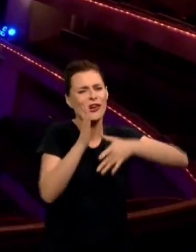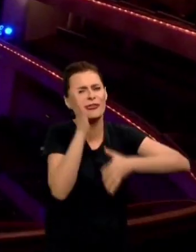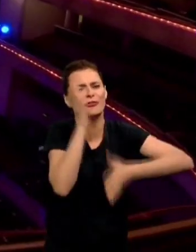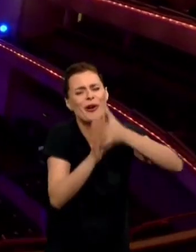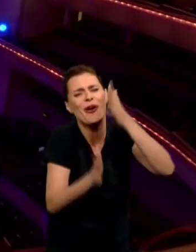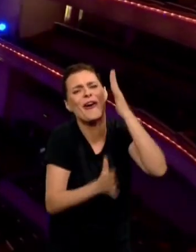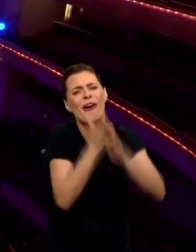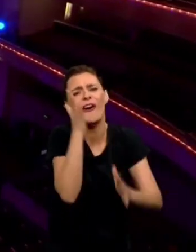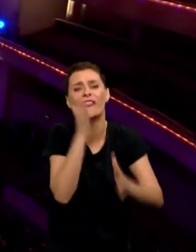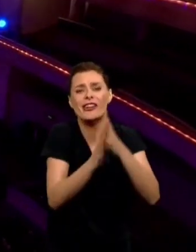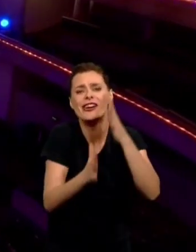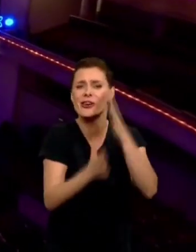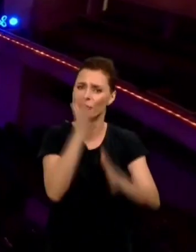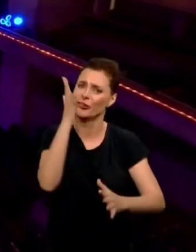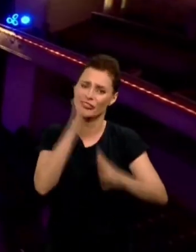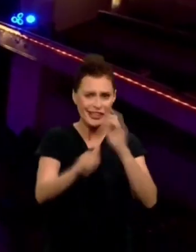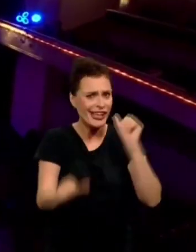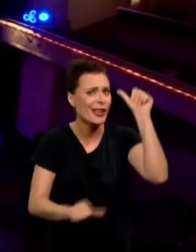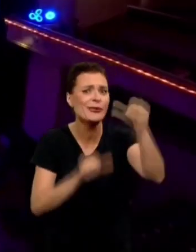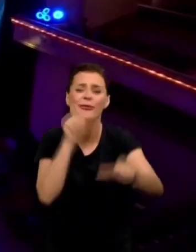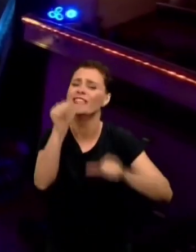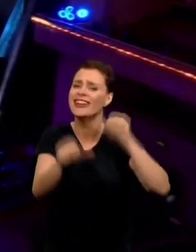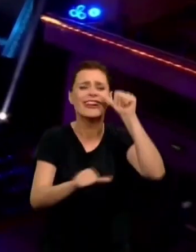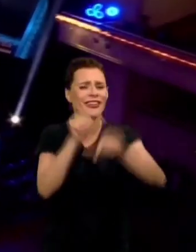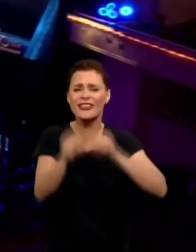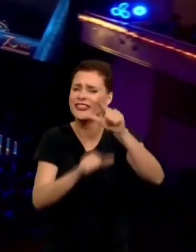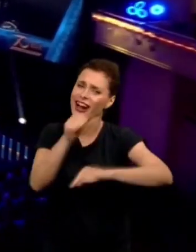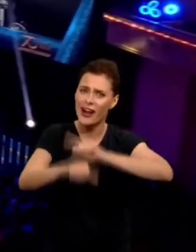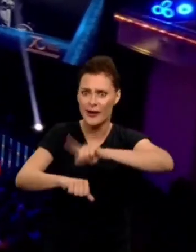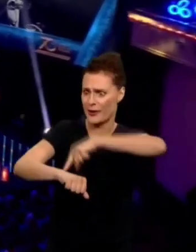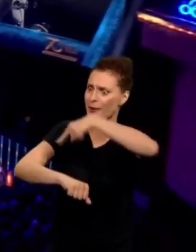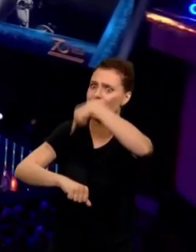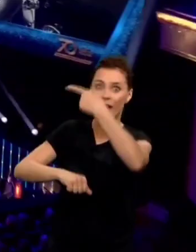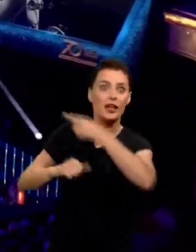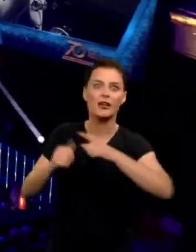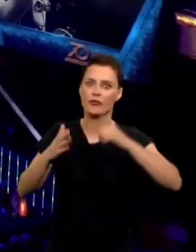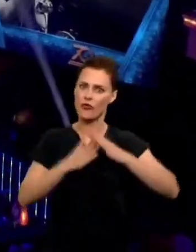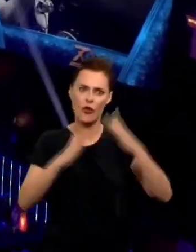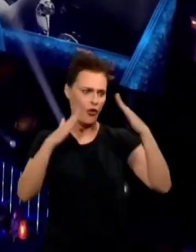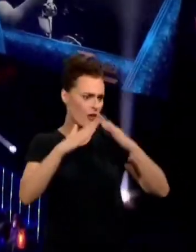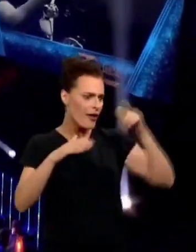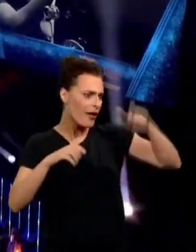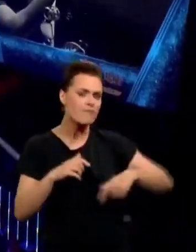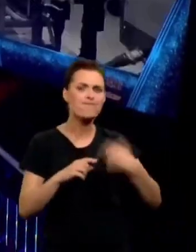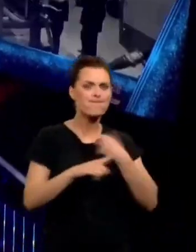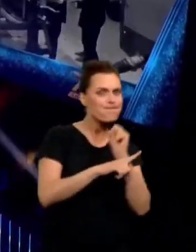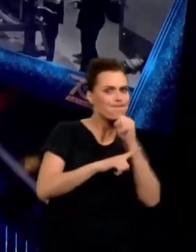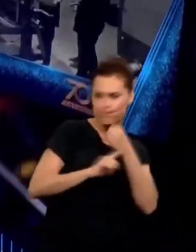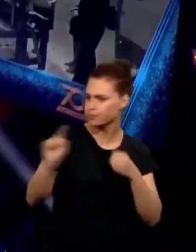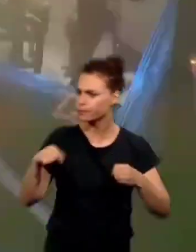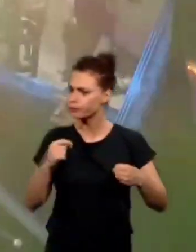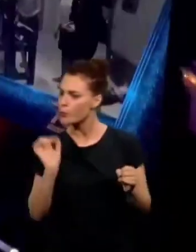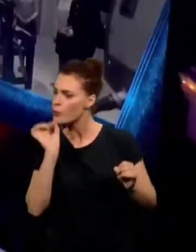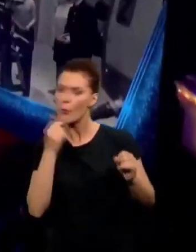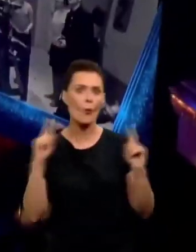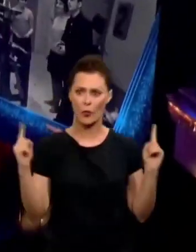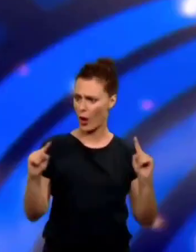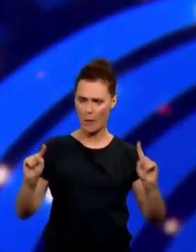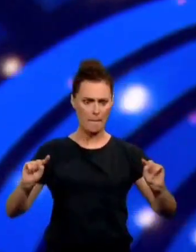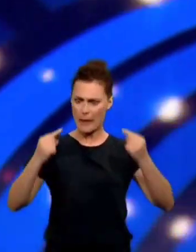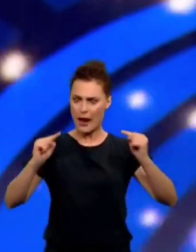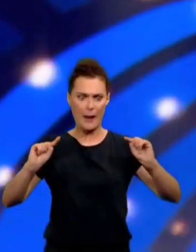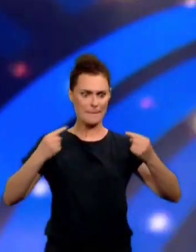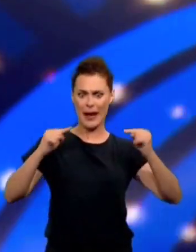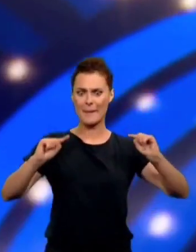Wojna domowa od wielu wieków trwa. Wojna na gesty, wojna na